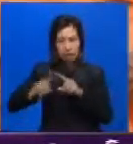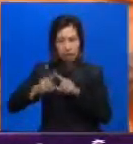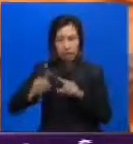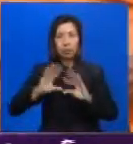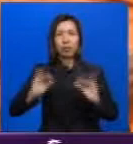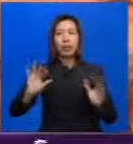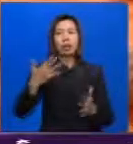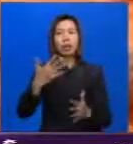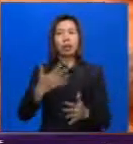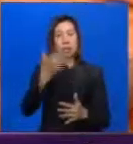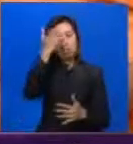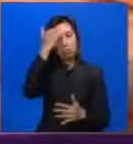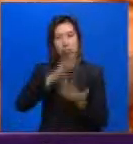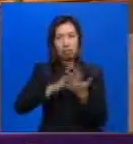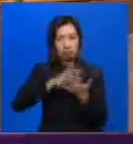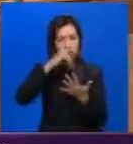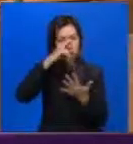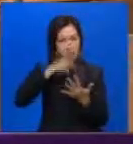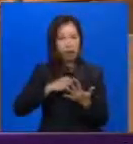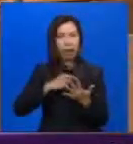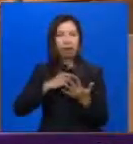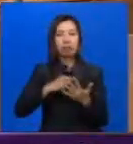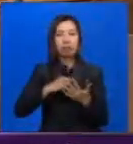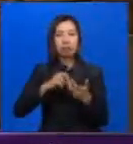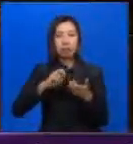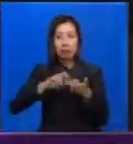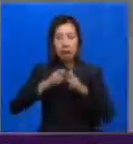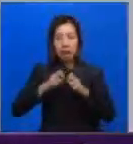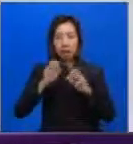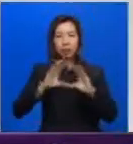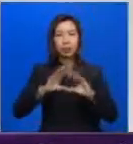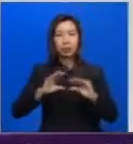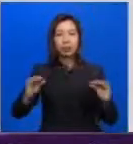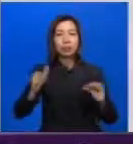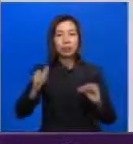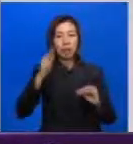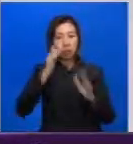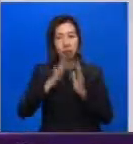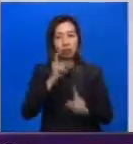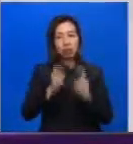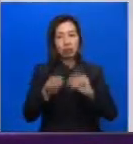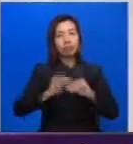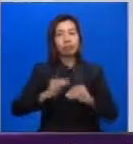ปเพื่อประเทศไทยจะได้กลับสู่ความสงบร่มเย็นโดยไม่มีการเสียเลือดเนื้อ